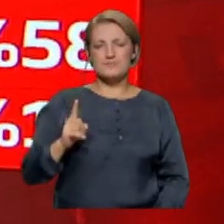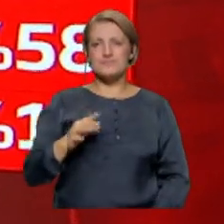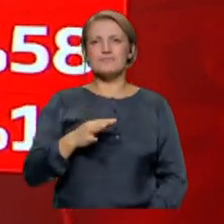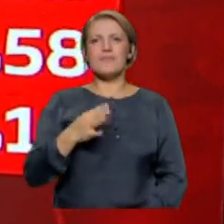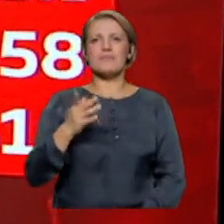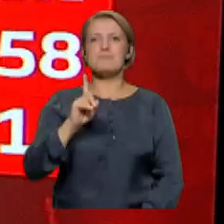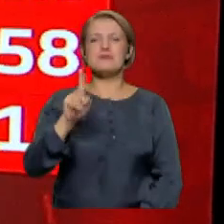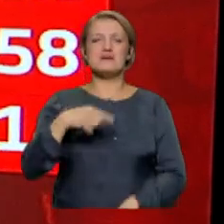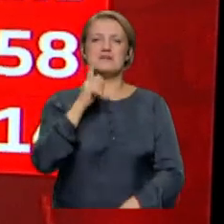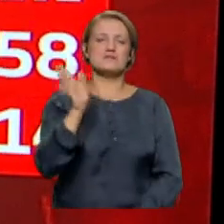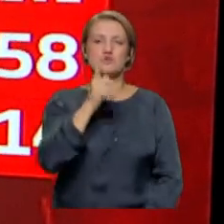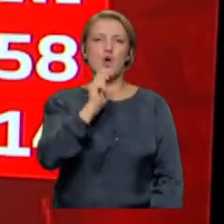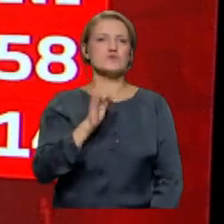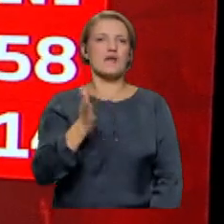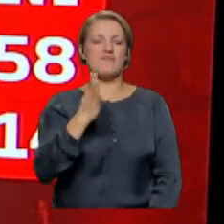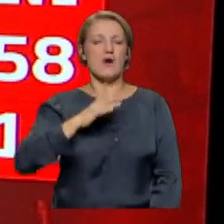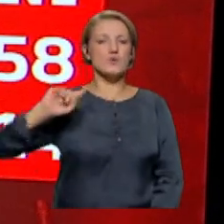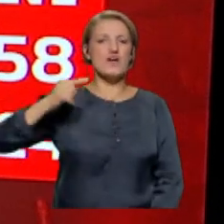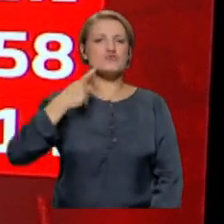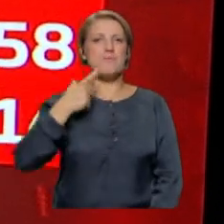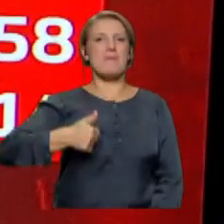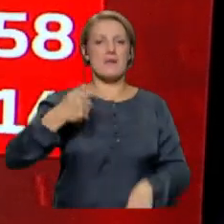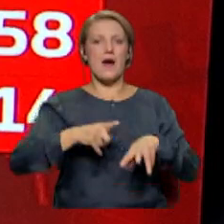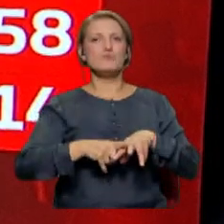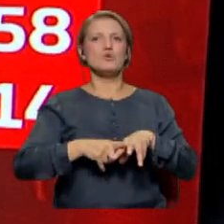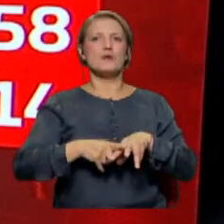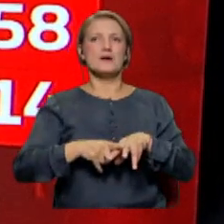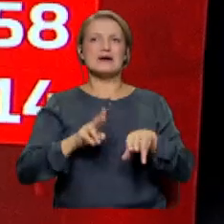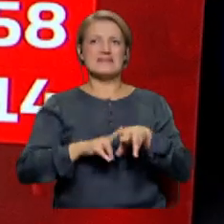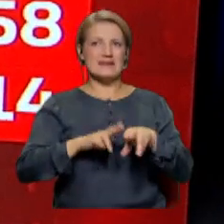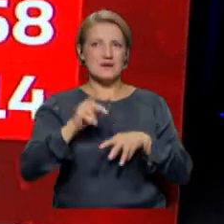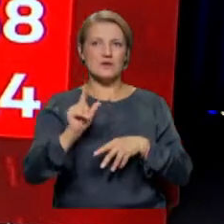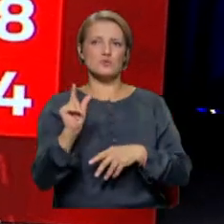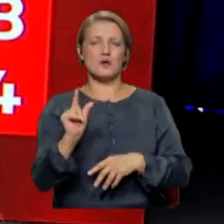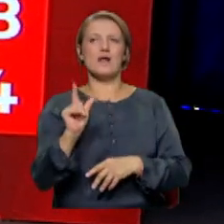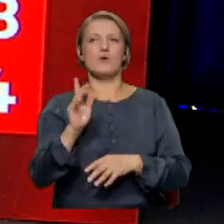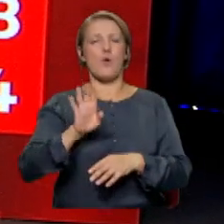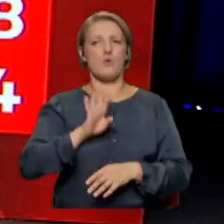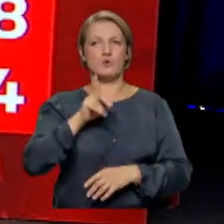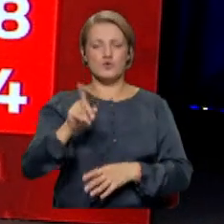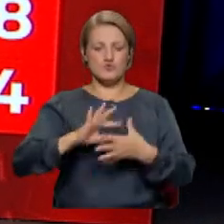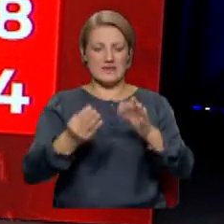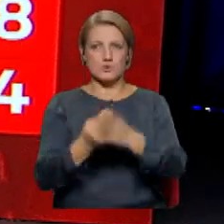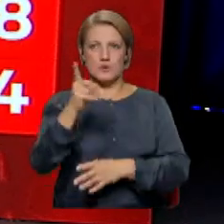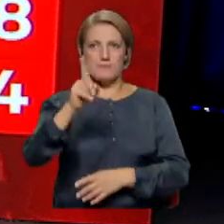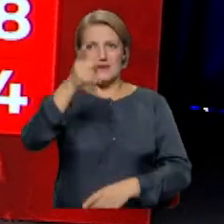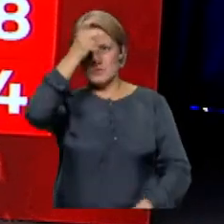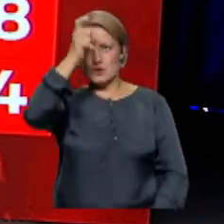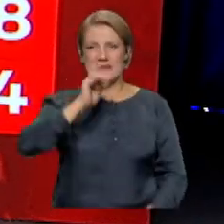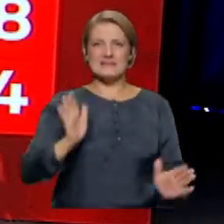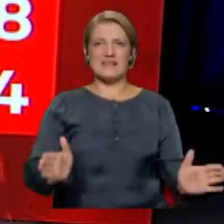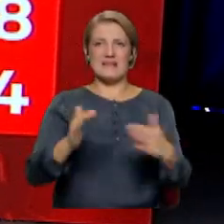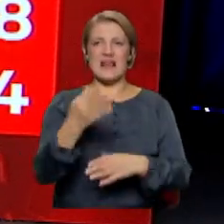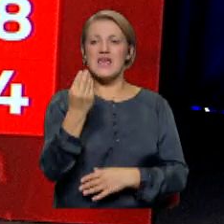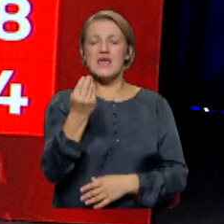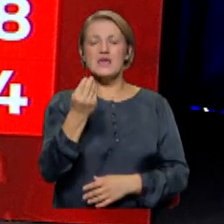kurtarmak için bir söz daha söylendi. Ulaştırma Bakanı Abdülkadir Uraloğlu kurdu bu cümleyi. Dedi ki bir ülkede sendikalar